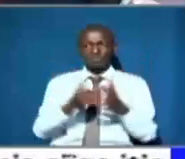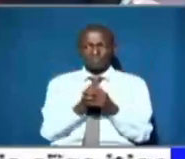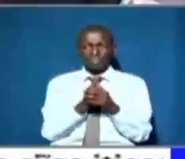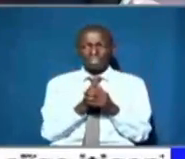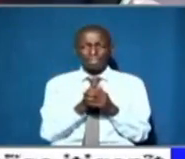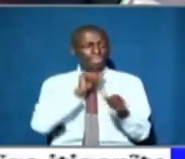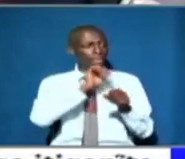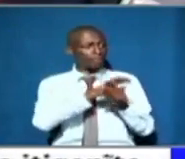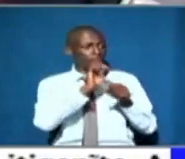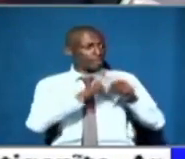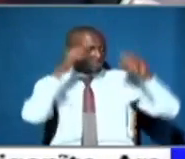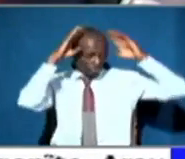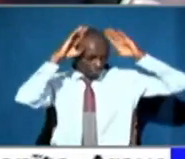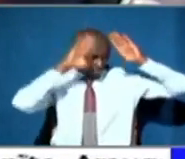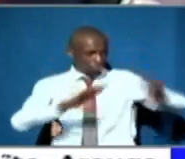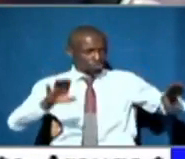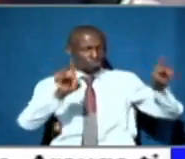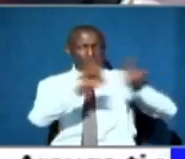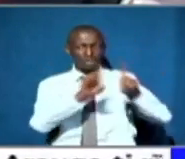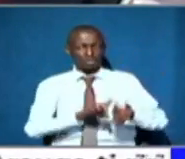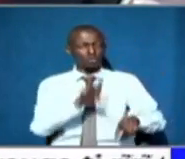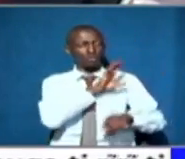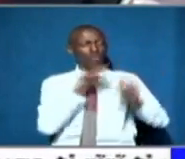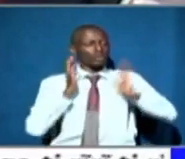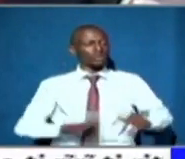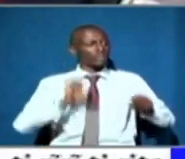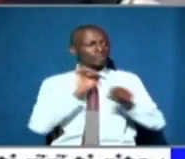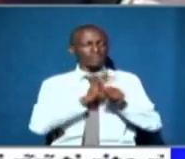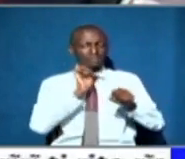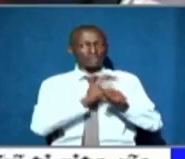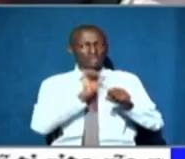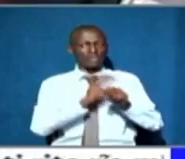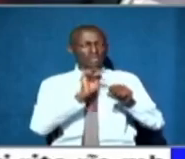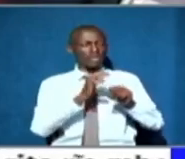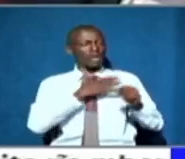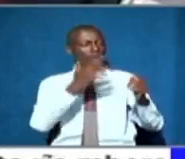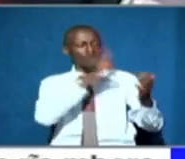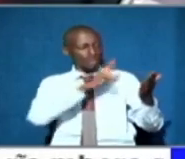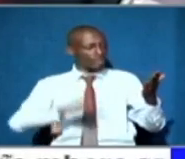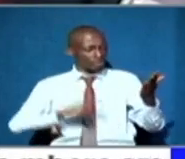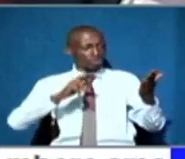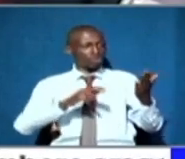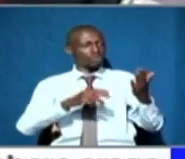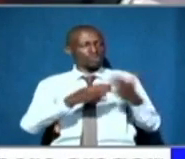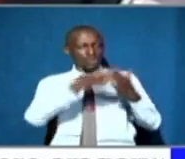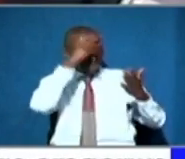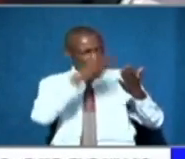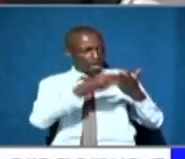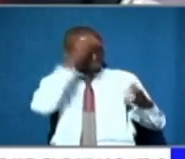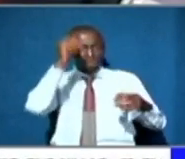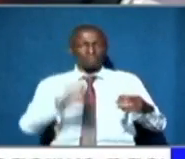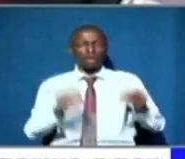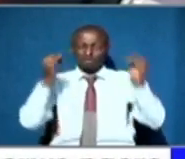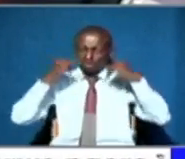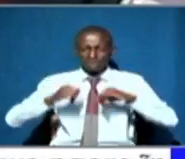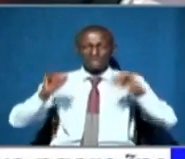aithiramu ige tuge na Kristiano aige tutithomaga dini yitu maudu tamaa turona tari mageni no ni maudu